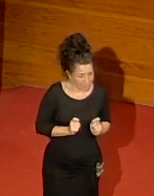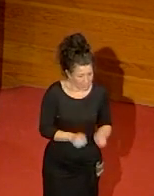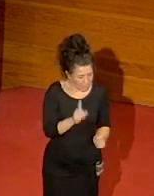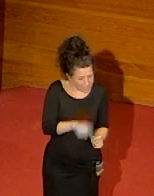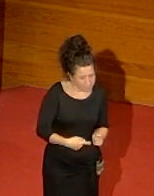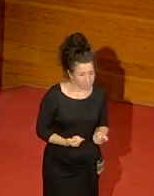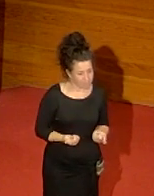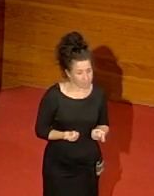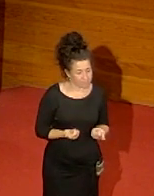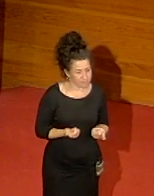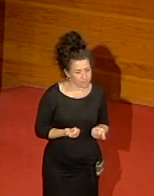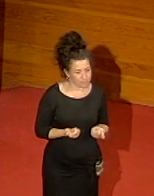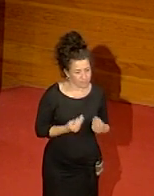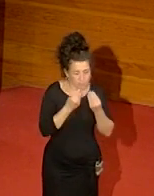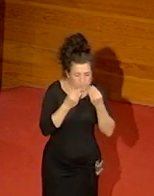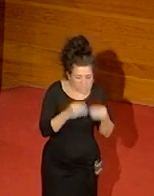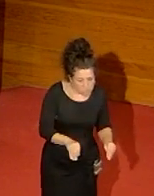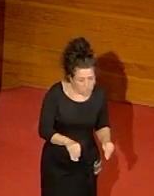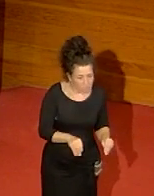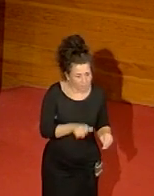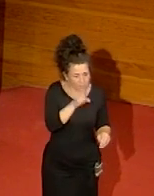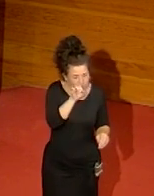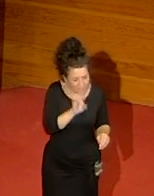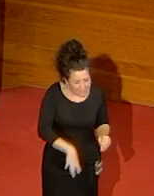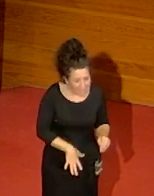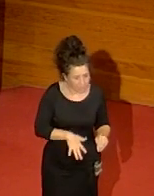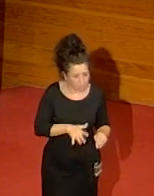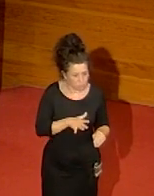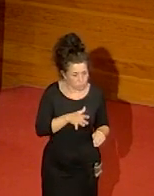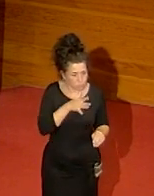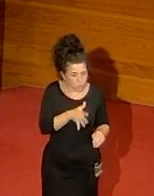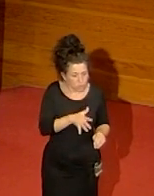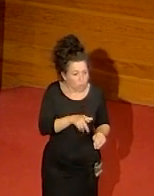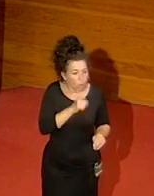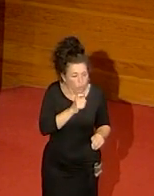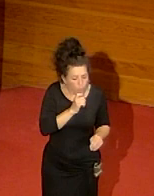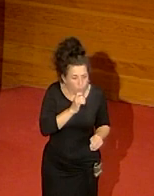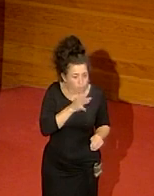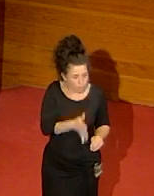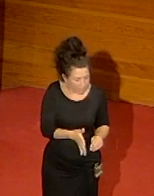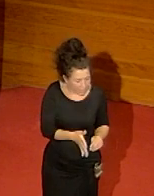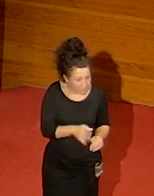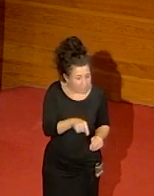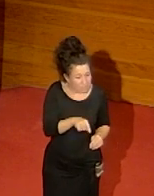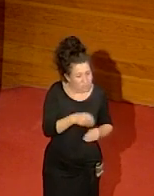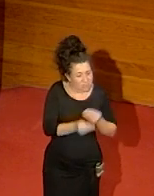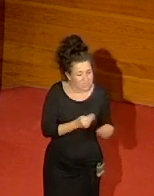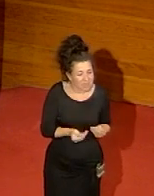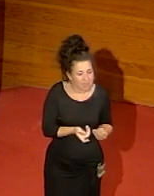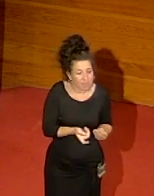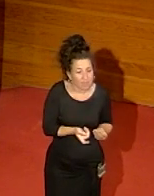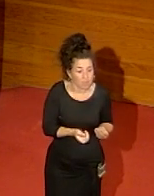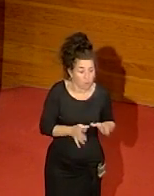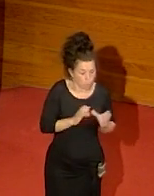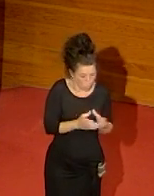eta zergatik eta zerk eraginduen kontatzea. Ez? Eta hori egiten da lankidetza eta talde lan baten